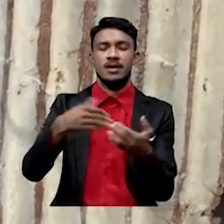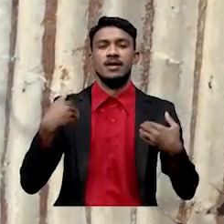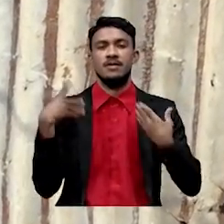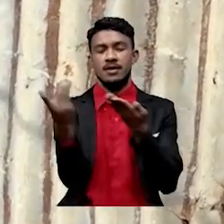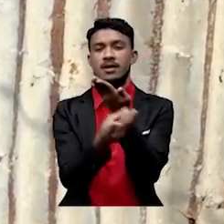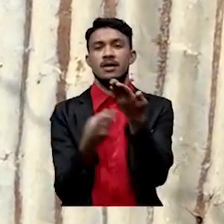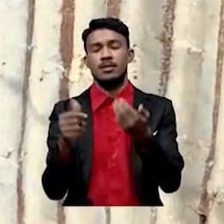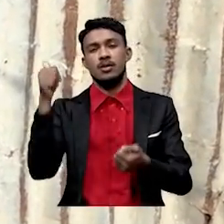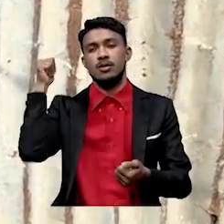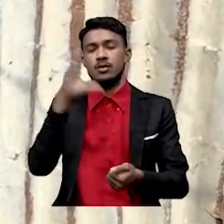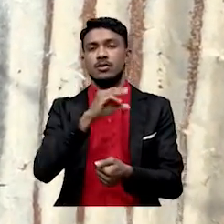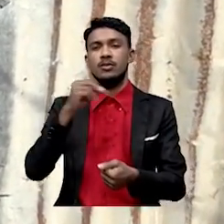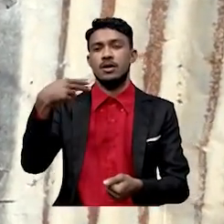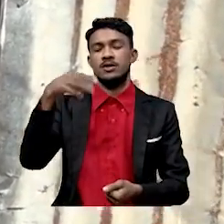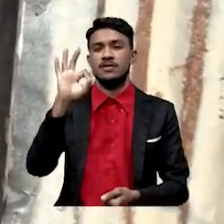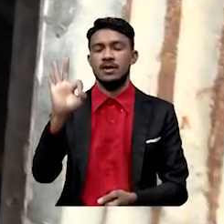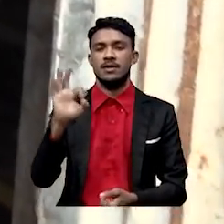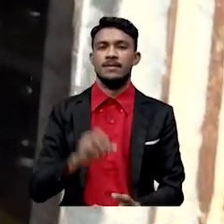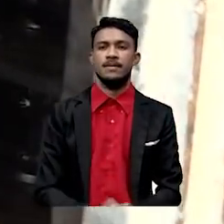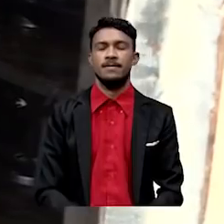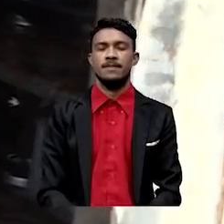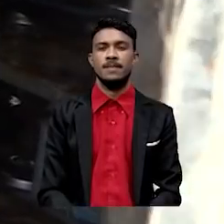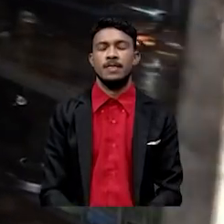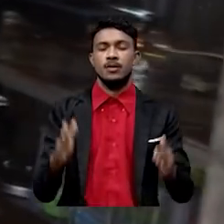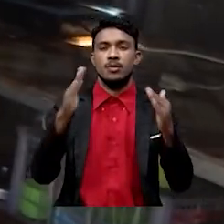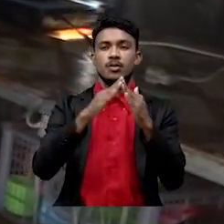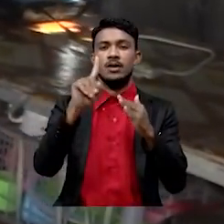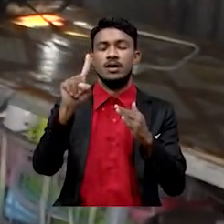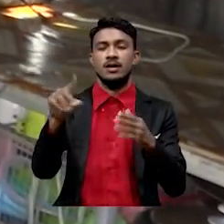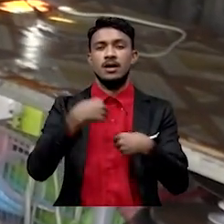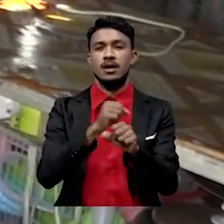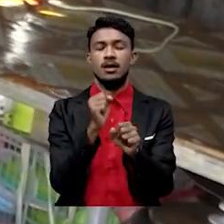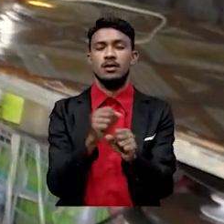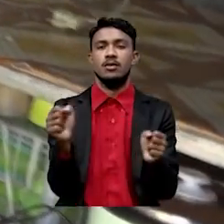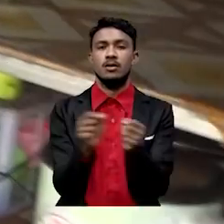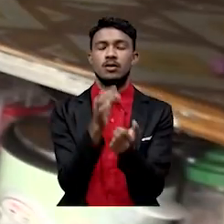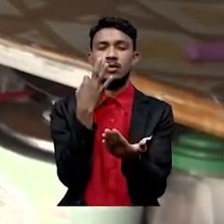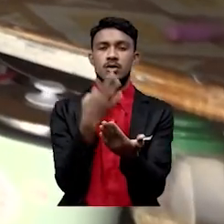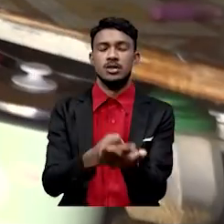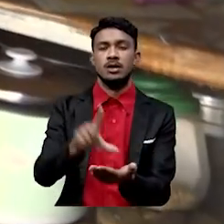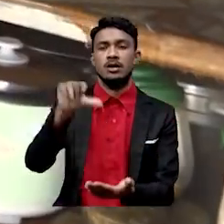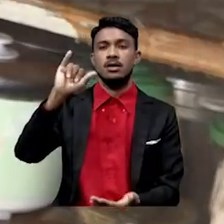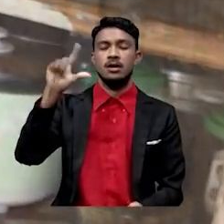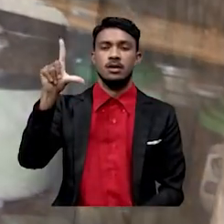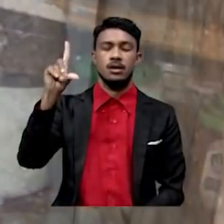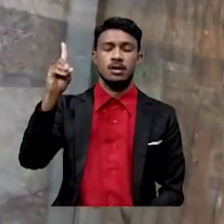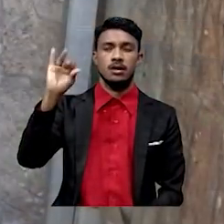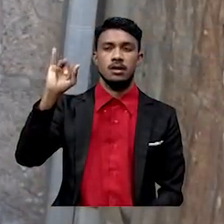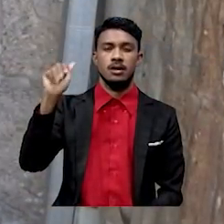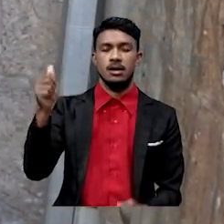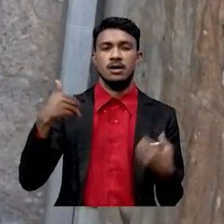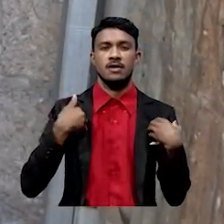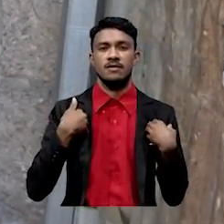koto nomos ia harish fatin. Uma ida ne construi ho osang nebe mana Lidia iha. Mana